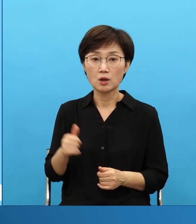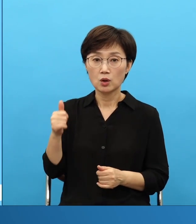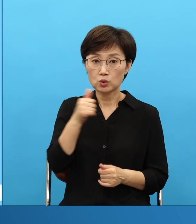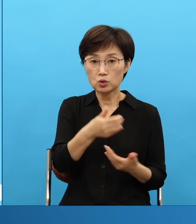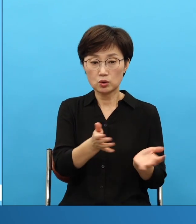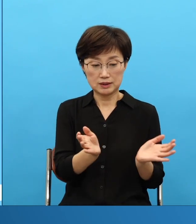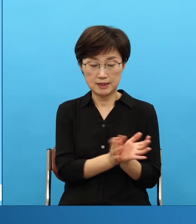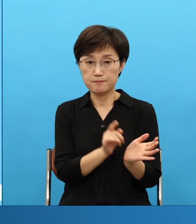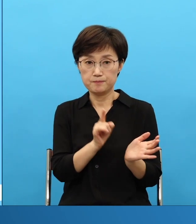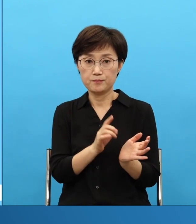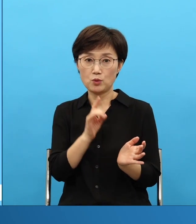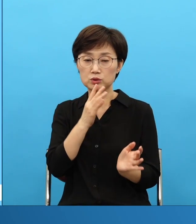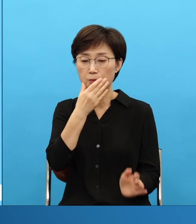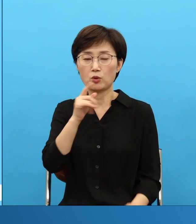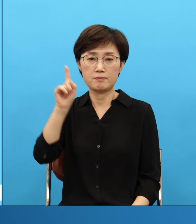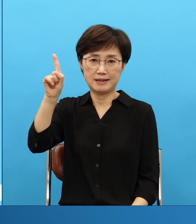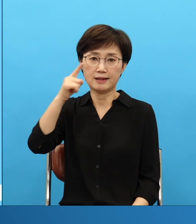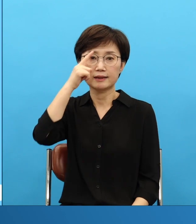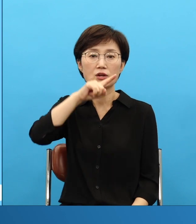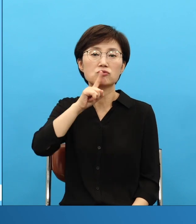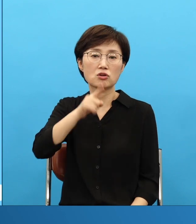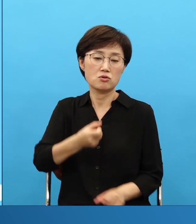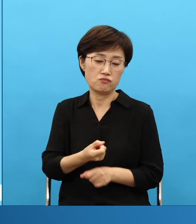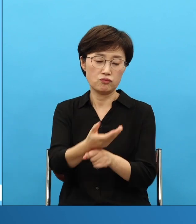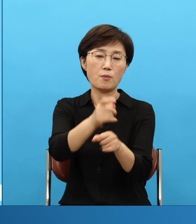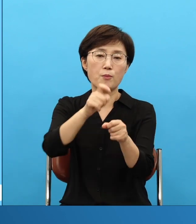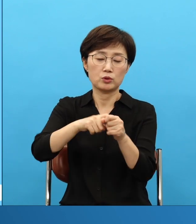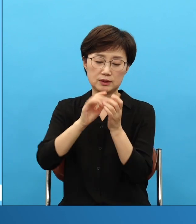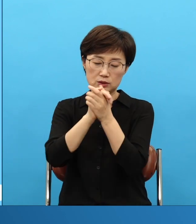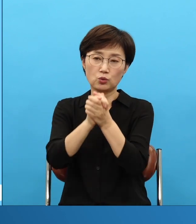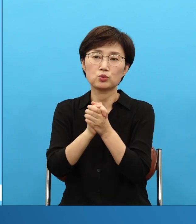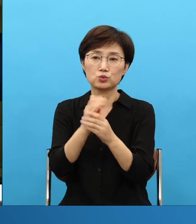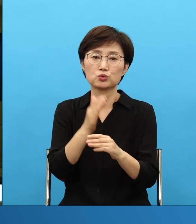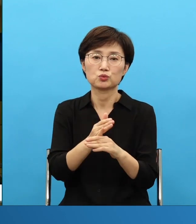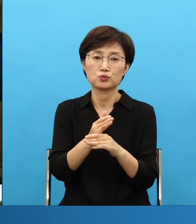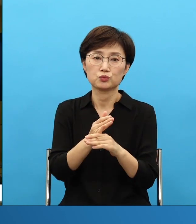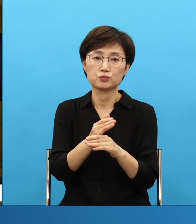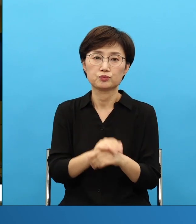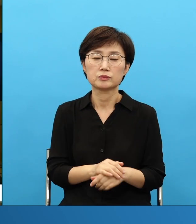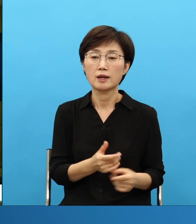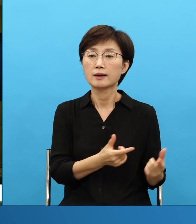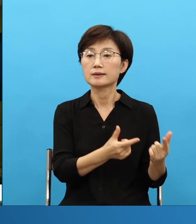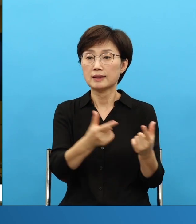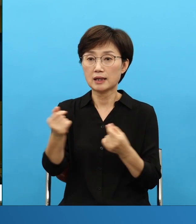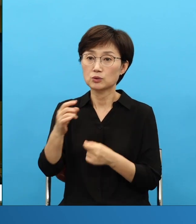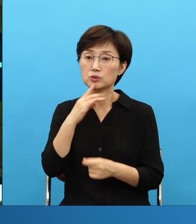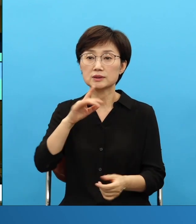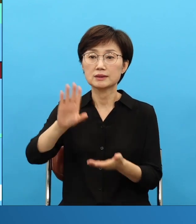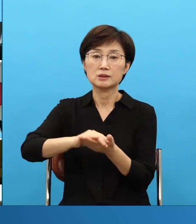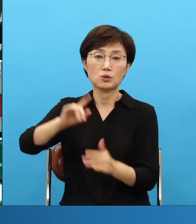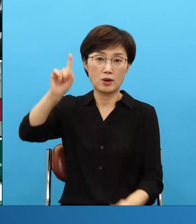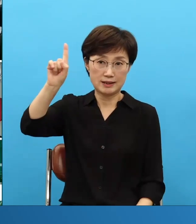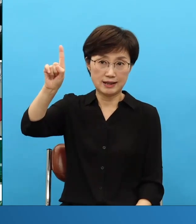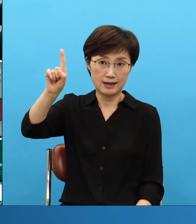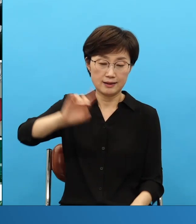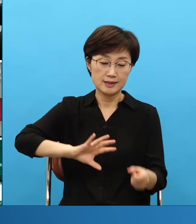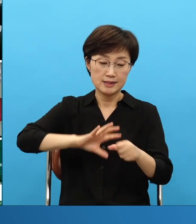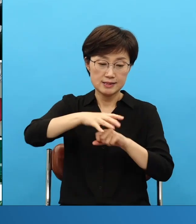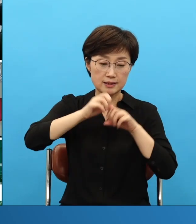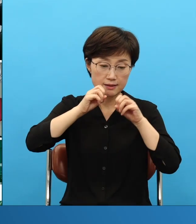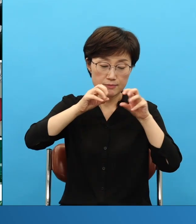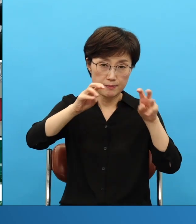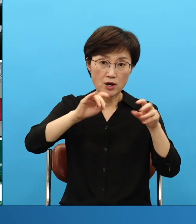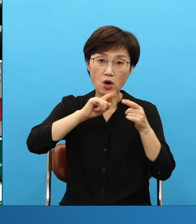통번역팀은 오직의 복음을 태국어권 현장에 전달하기를 기도하고 있어. 우리 함께 오직 그리스도를 237 현장에